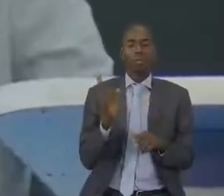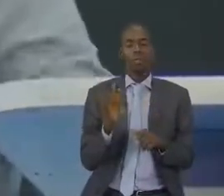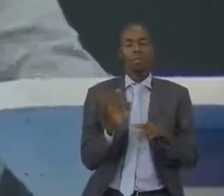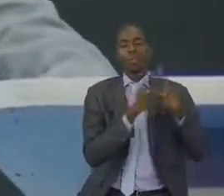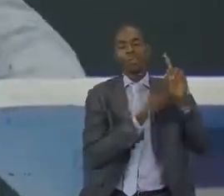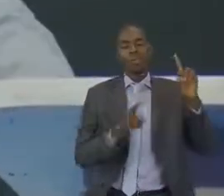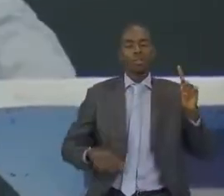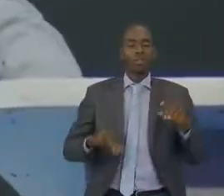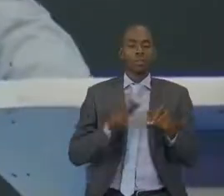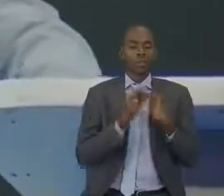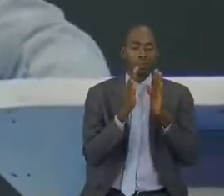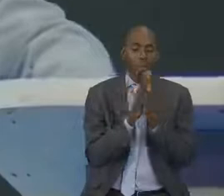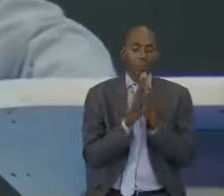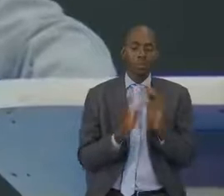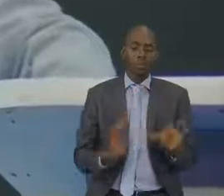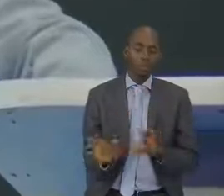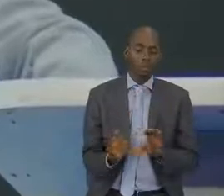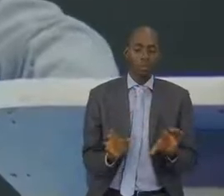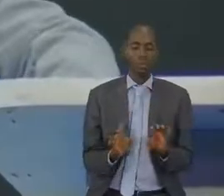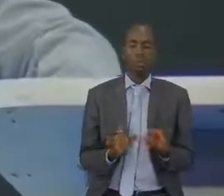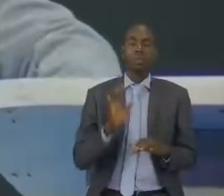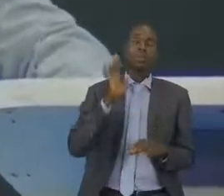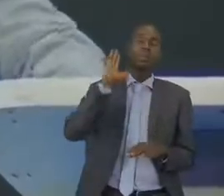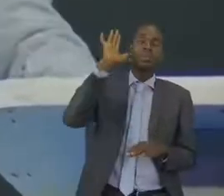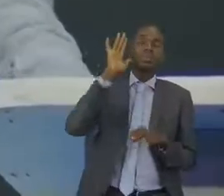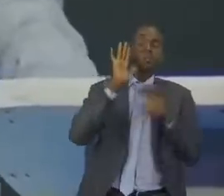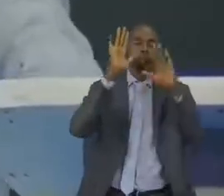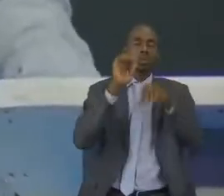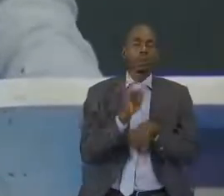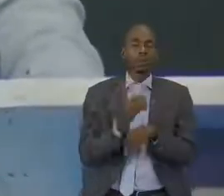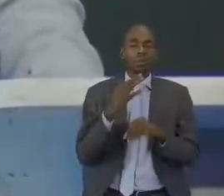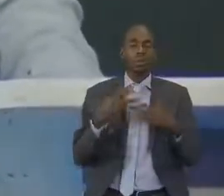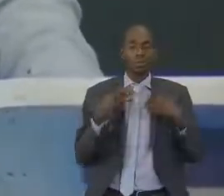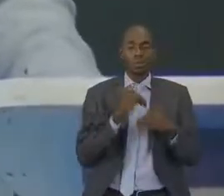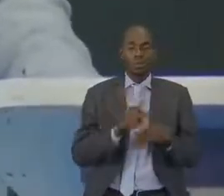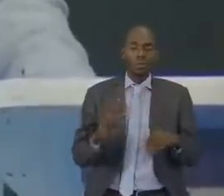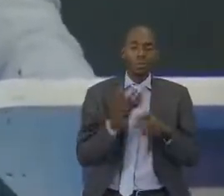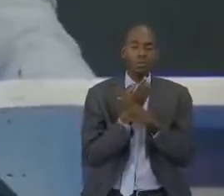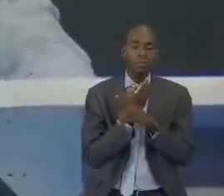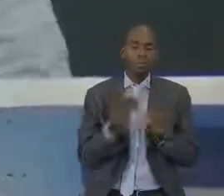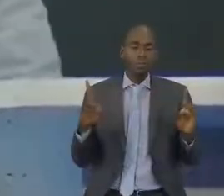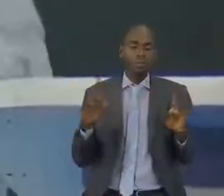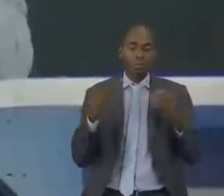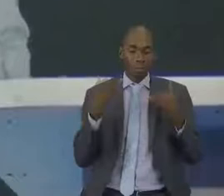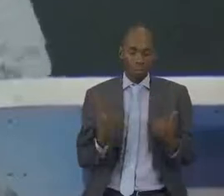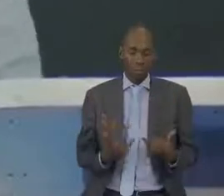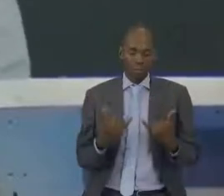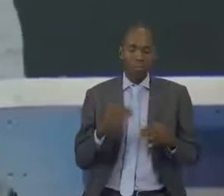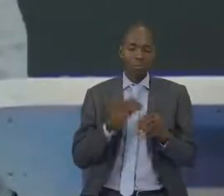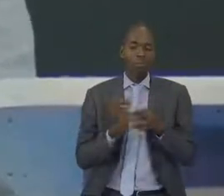prie, accomplis tes miracles de guérison, de délivrance, maintenant même, au nom